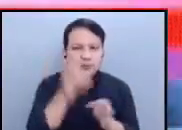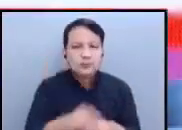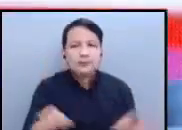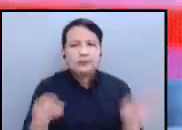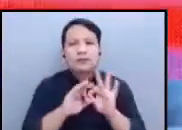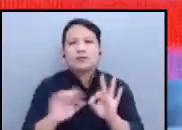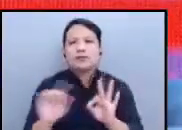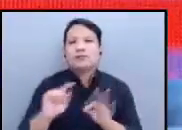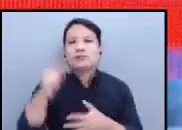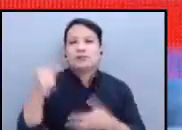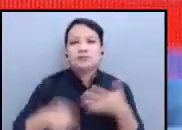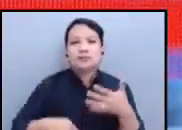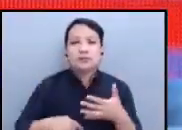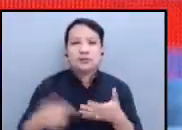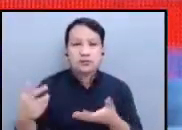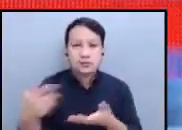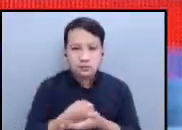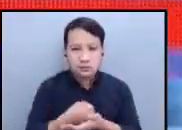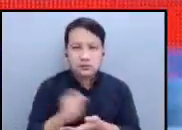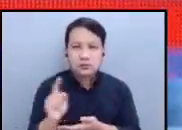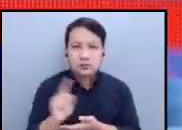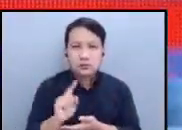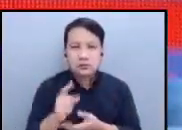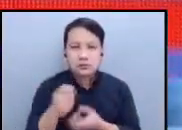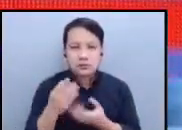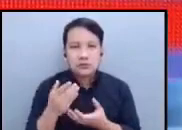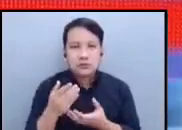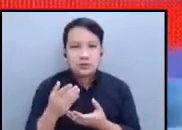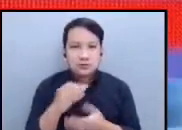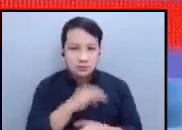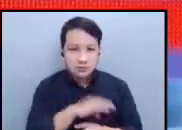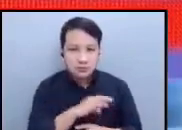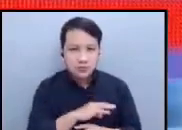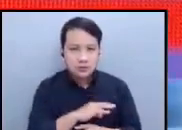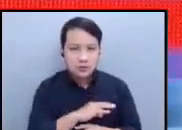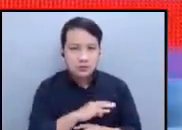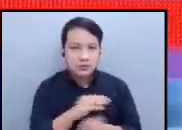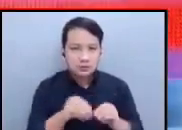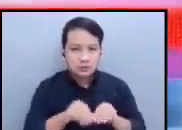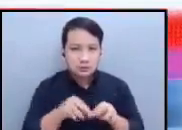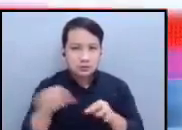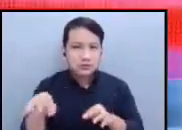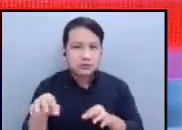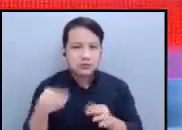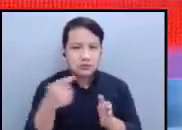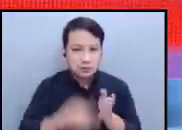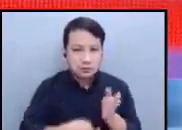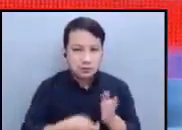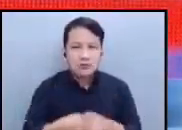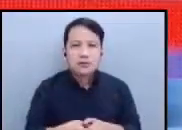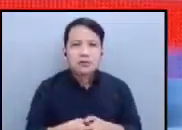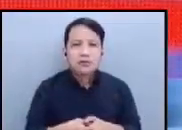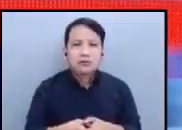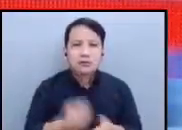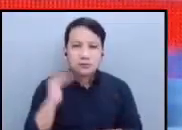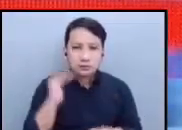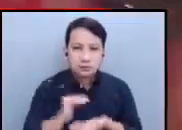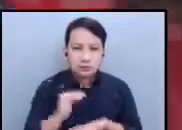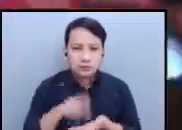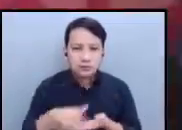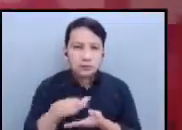Importanteng-importante po na makalikom tayo ng maraming revenues para ma-expand ang ating taxes at ma-reduce naman po yung ating